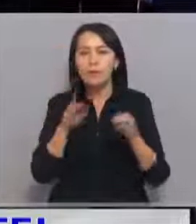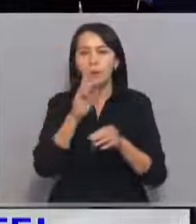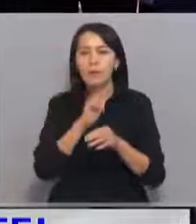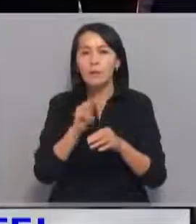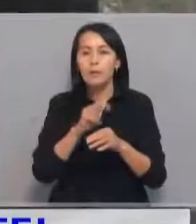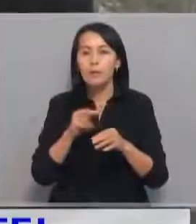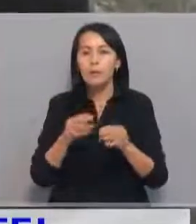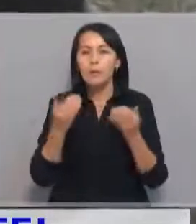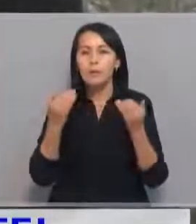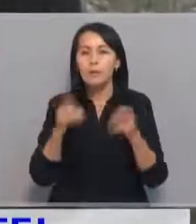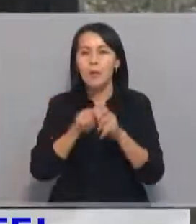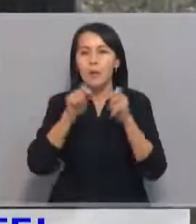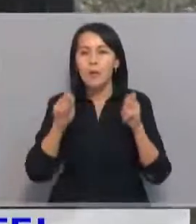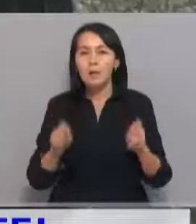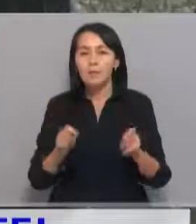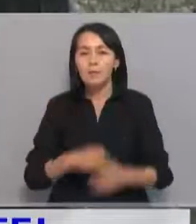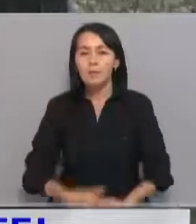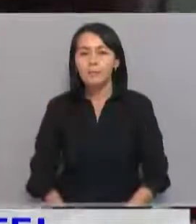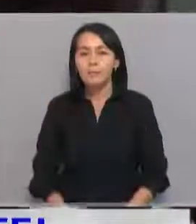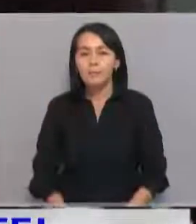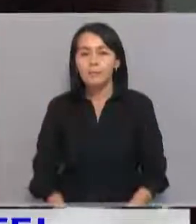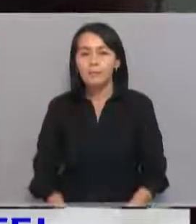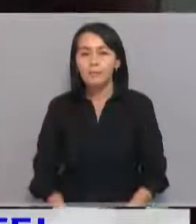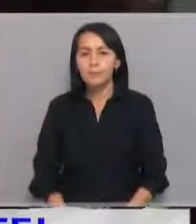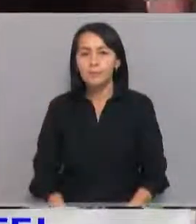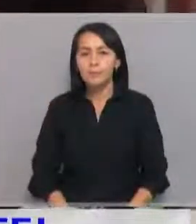ұясының лентасы салтанатты түрде қиылды.